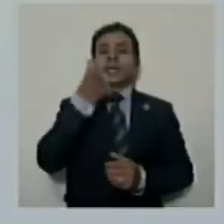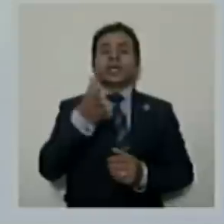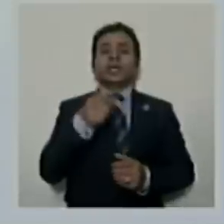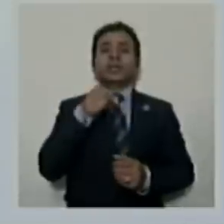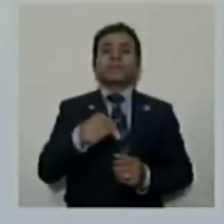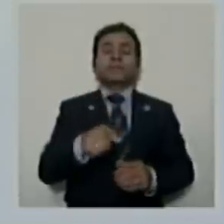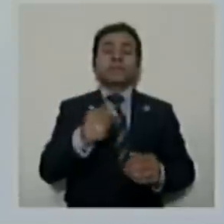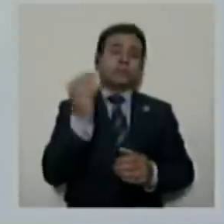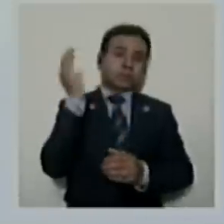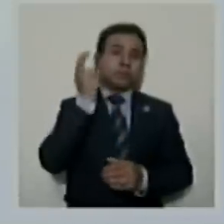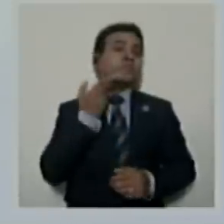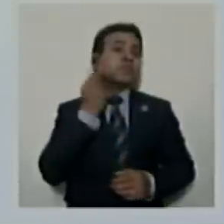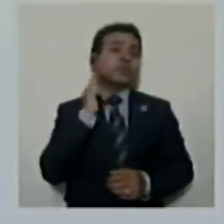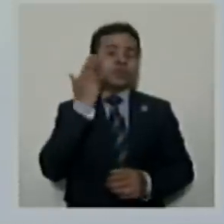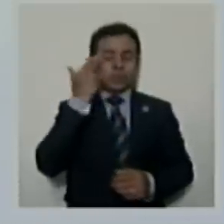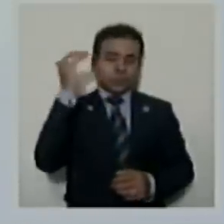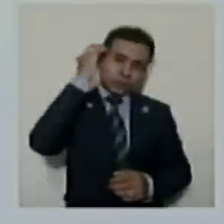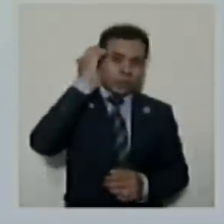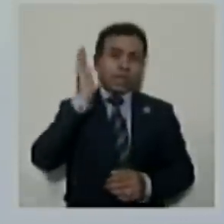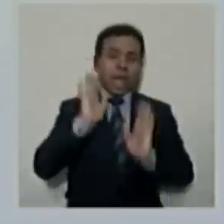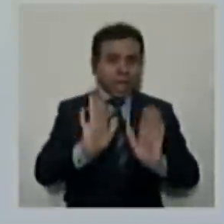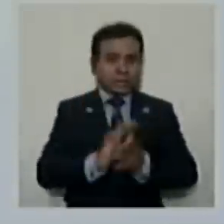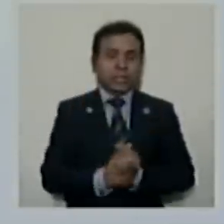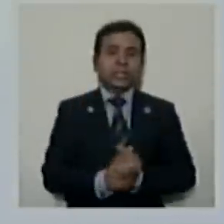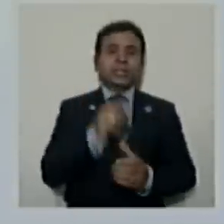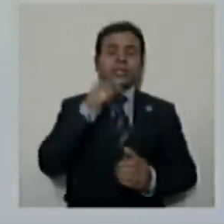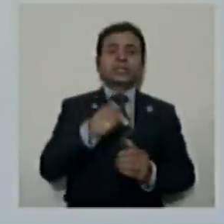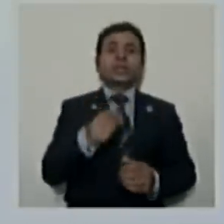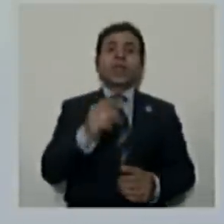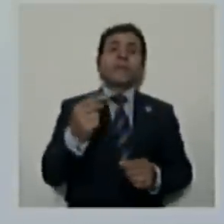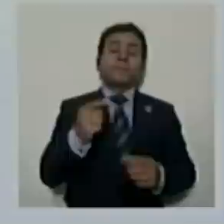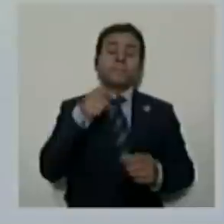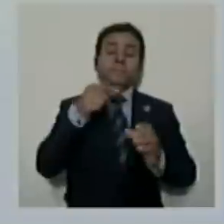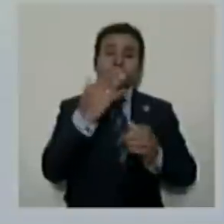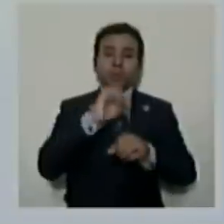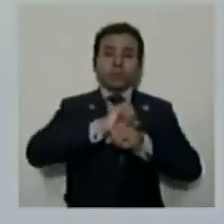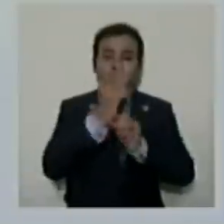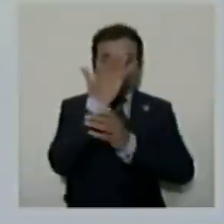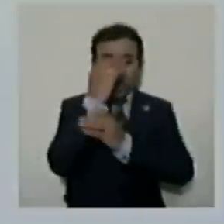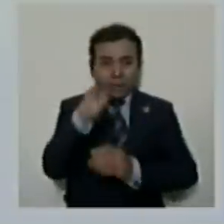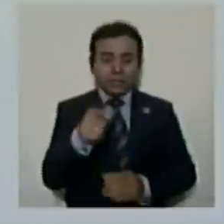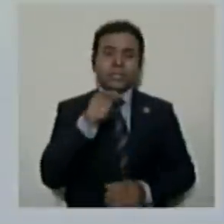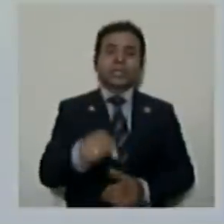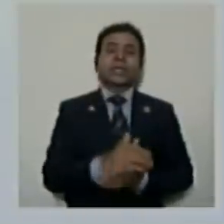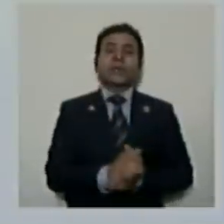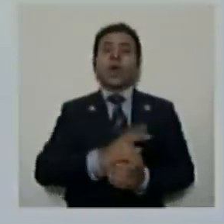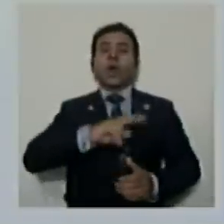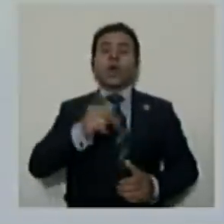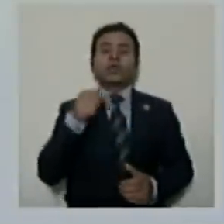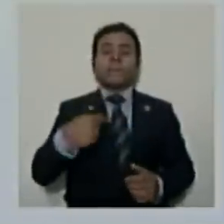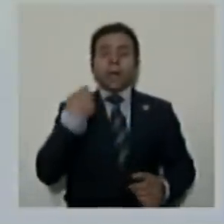ক্ষেত্রে, যারা বেশি অসুস্থ এবং যারা স্পেশাল চিলড্রেন বা যারা